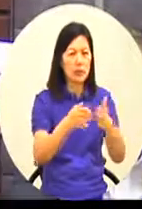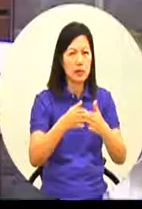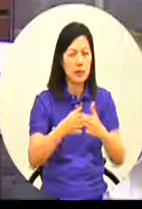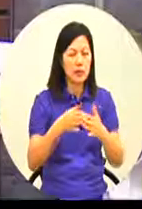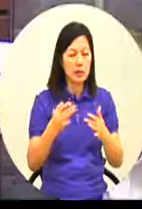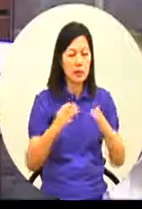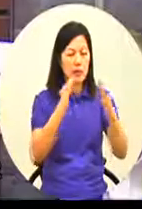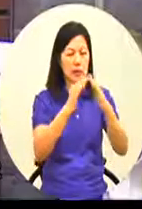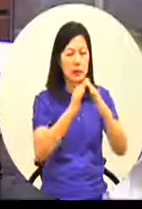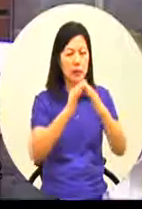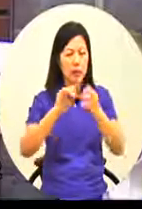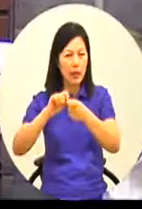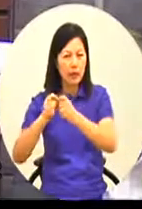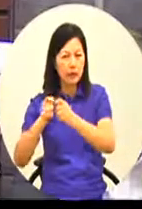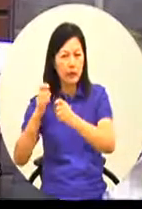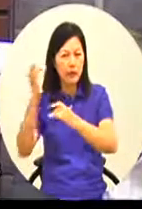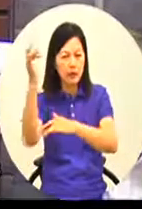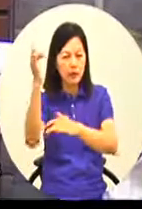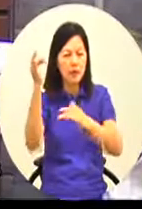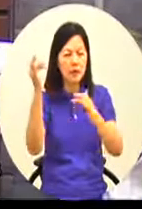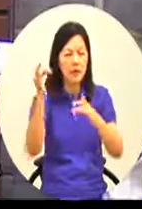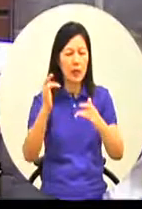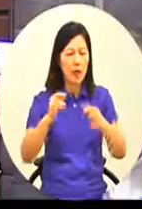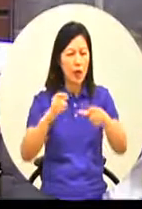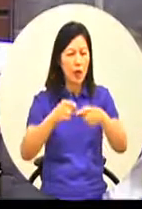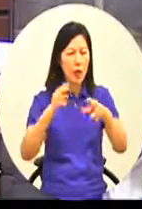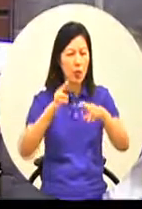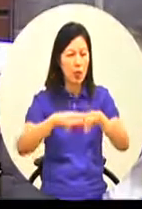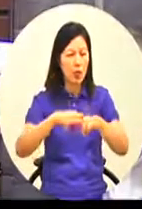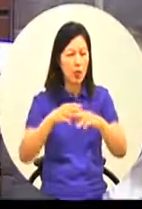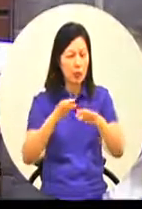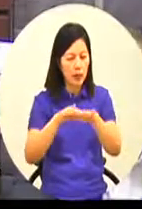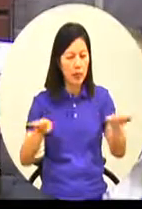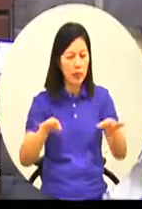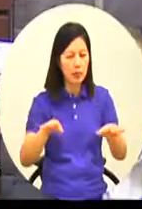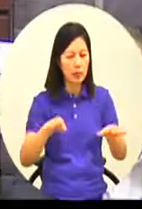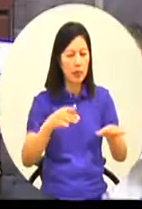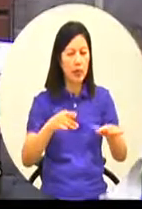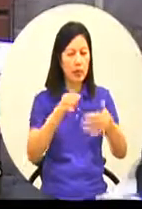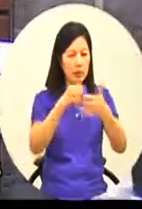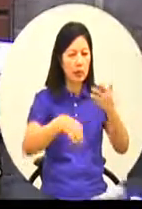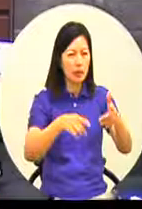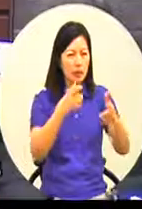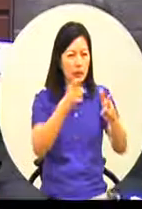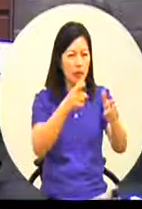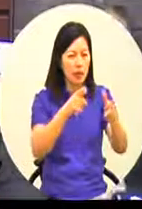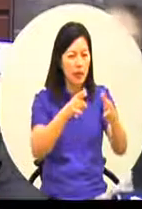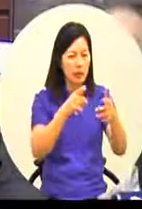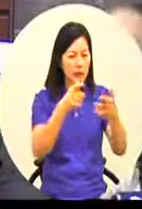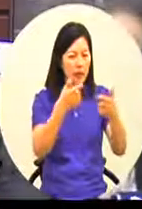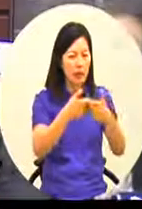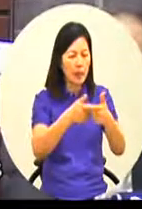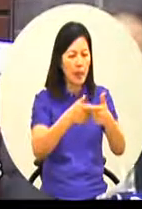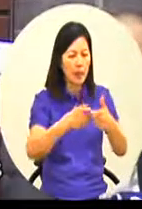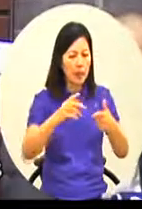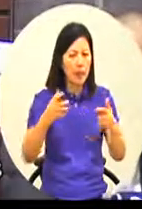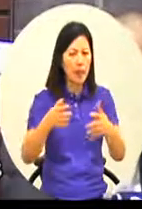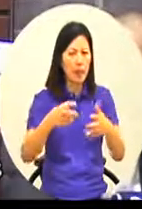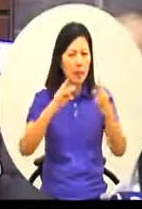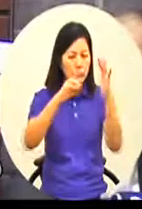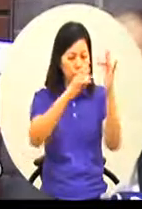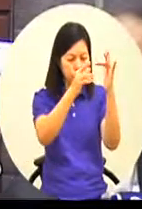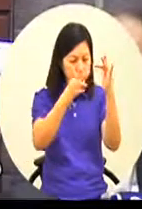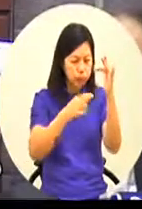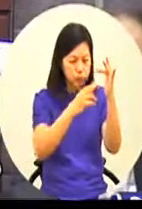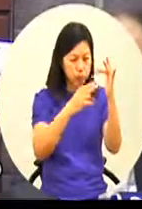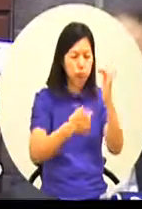屋的旁边，那只要涉及到公共安全，我们采取两个步骤啦，哈。第一个步骤我们加强来修剪，另外一个步骤就